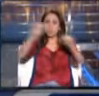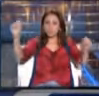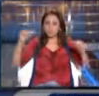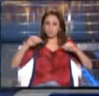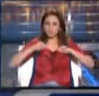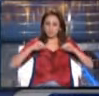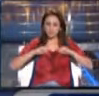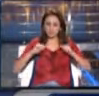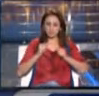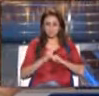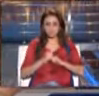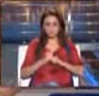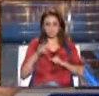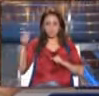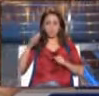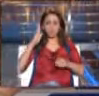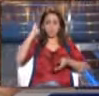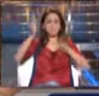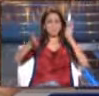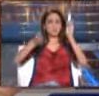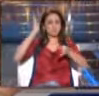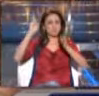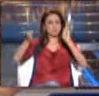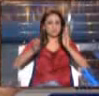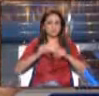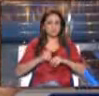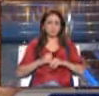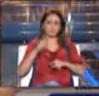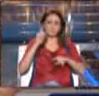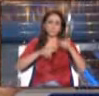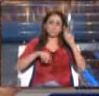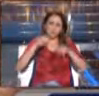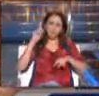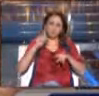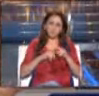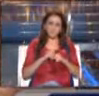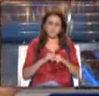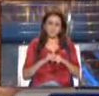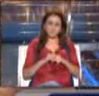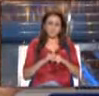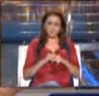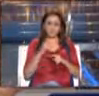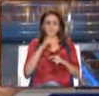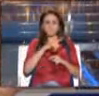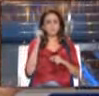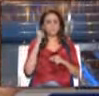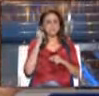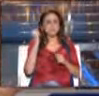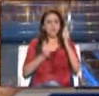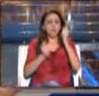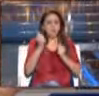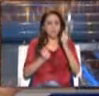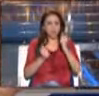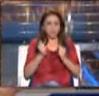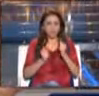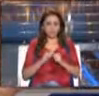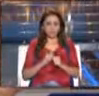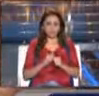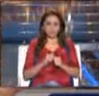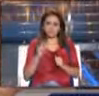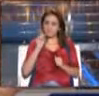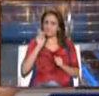مش اقتحام خالص. اللي بيقتحم ده بيكتر بيعمل شغب بتسمع اللي هو عمل حاجات في عربيات, اول حاجه ما حصلش